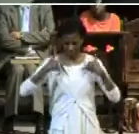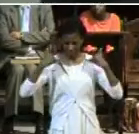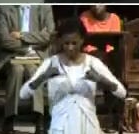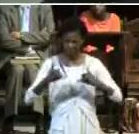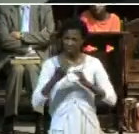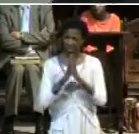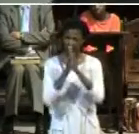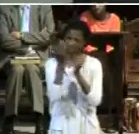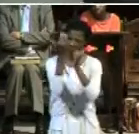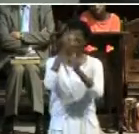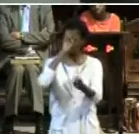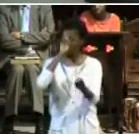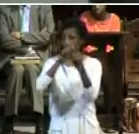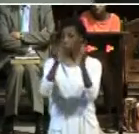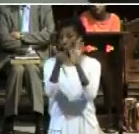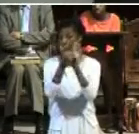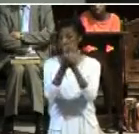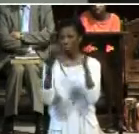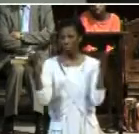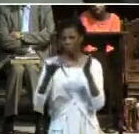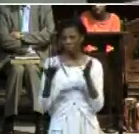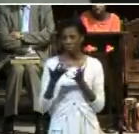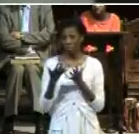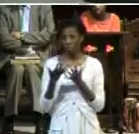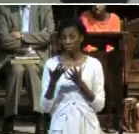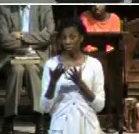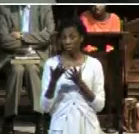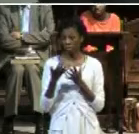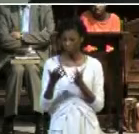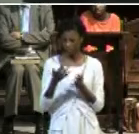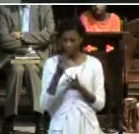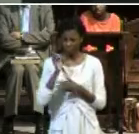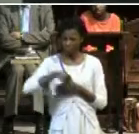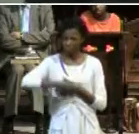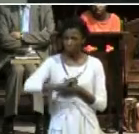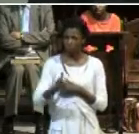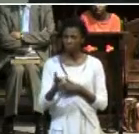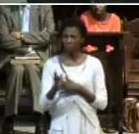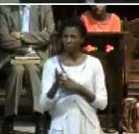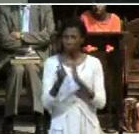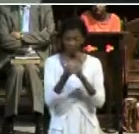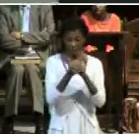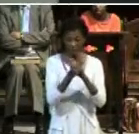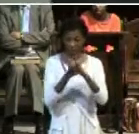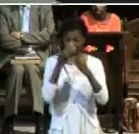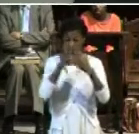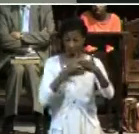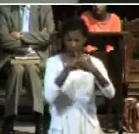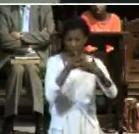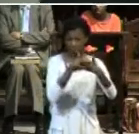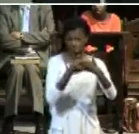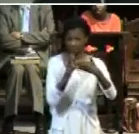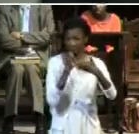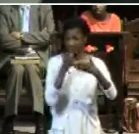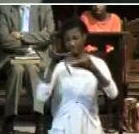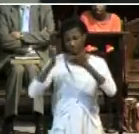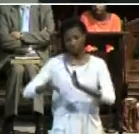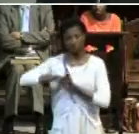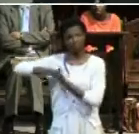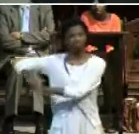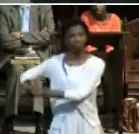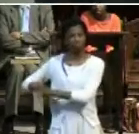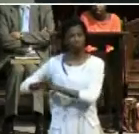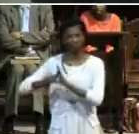de l'Église et ne faites rien qui empêcherait à un moment donné cette vocation de mission, de porter la bonne nouvelle